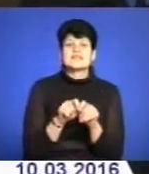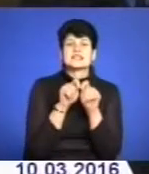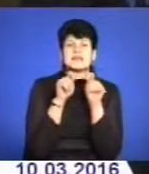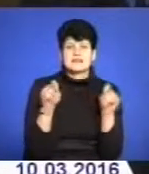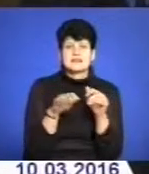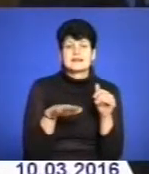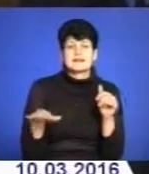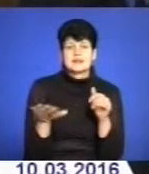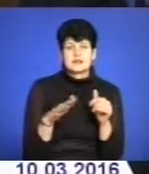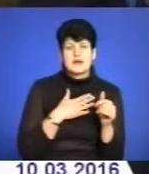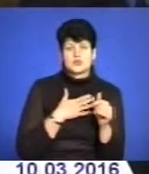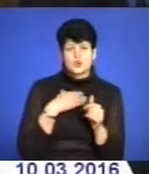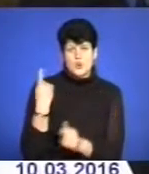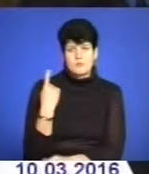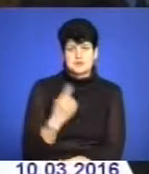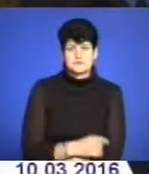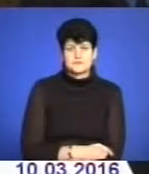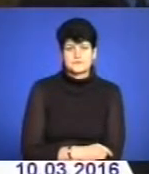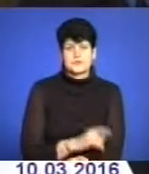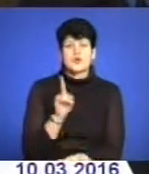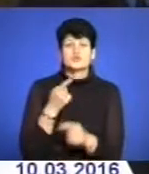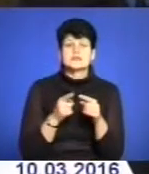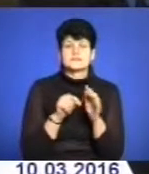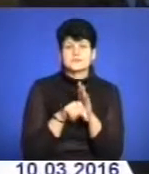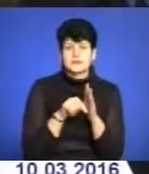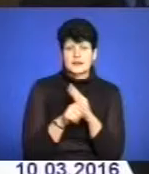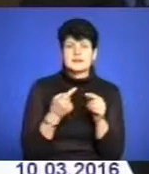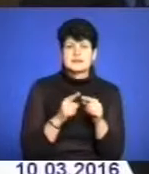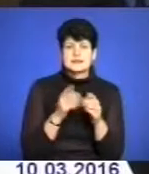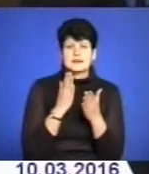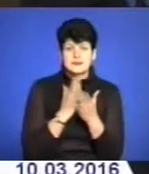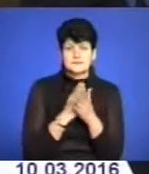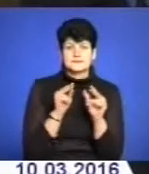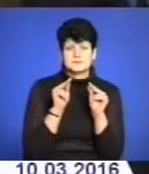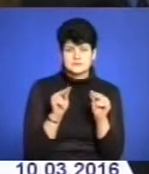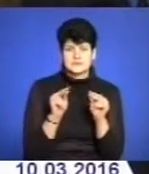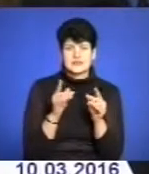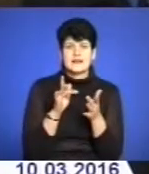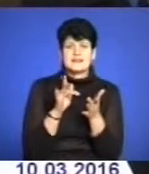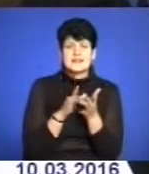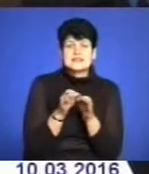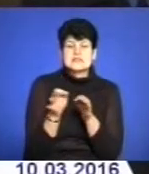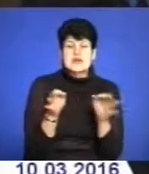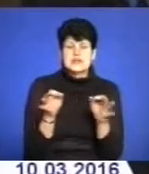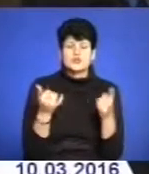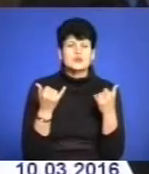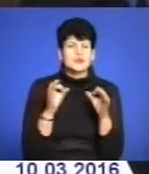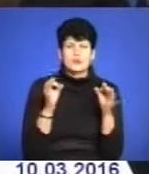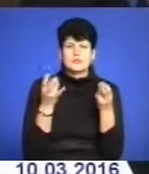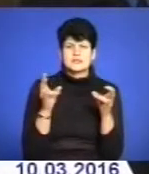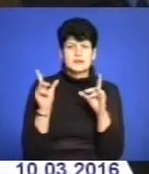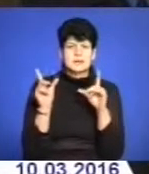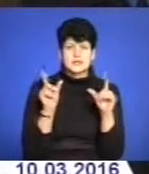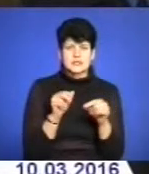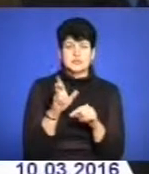на теренах нашої області. Що це дає? Це і правдива децентралізація. Ні сьогодні нікому не треба їхати в